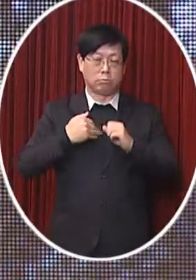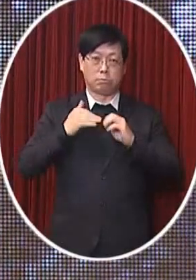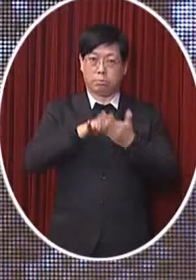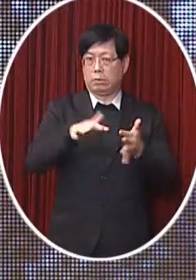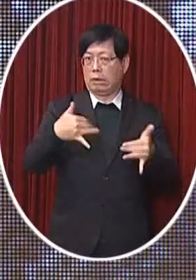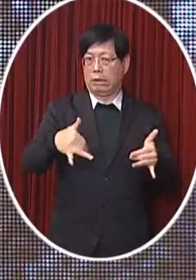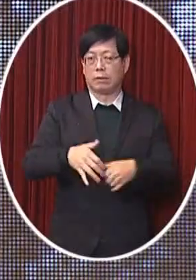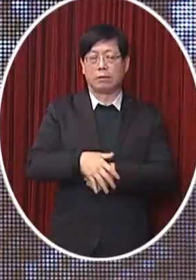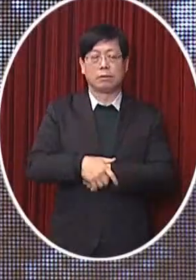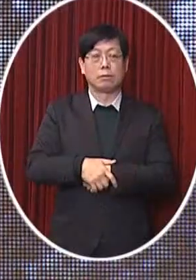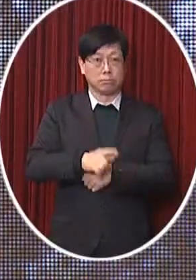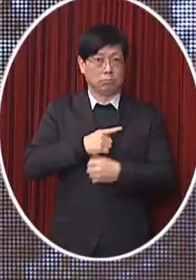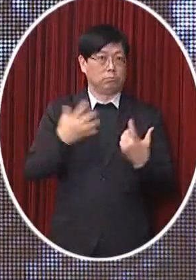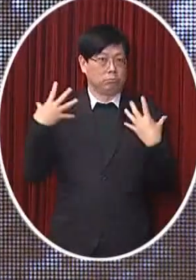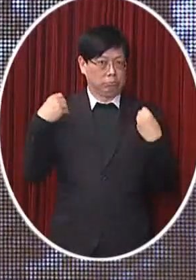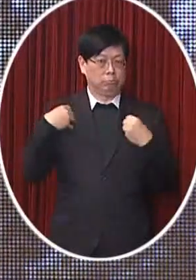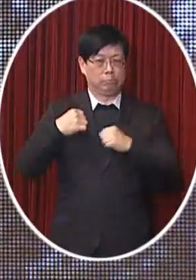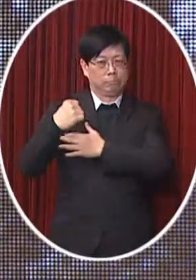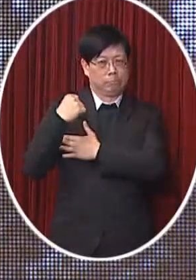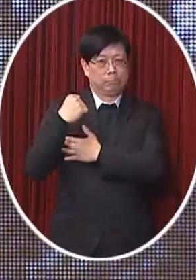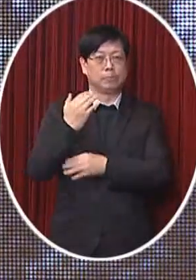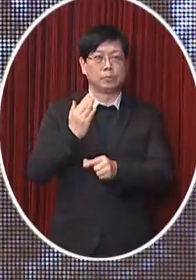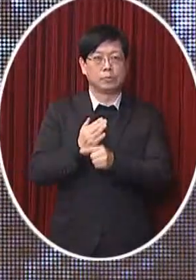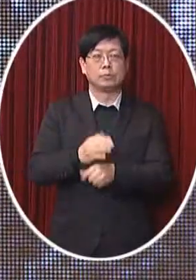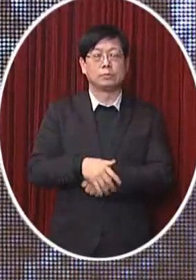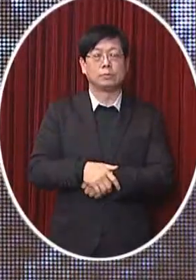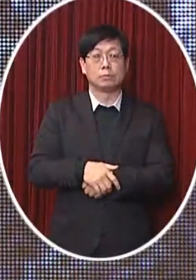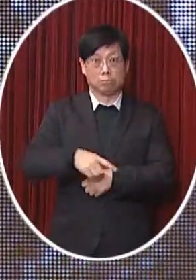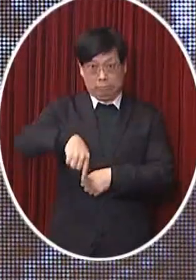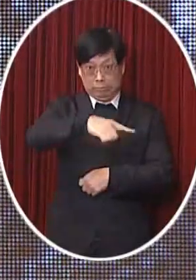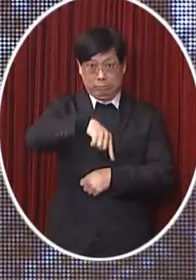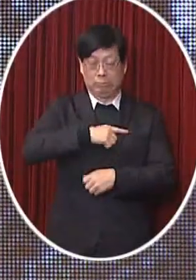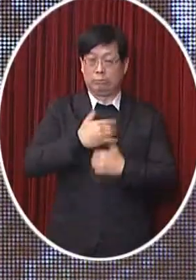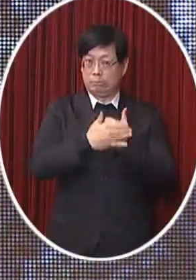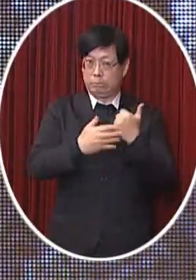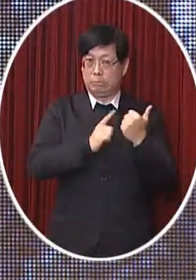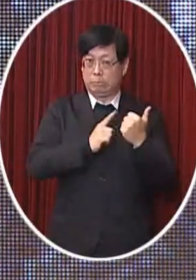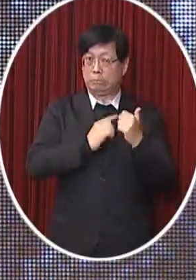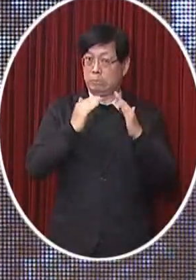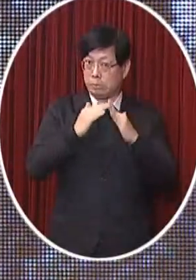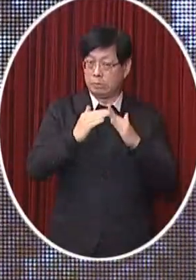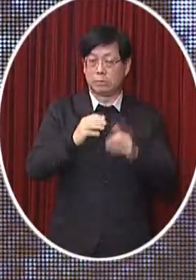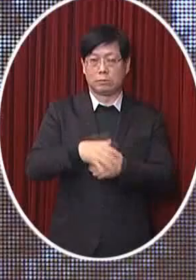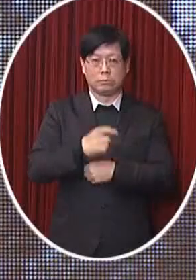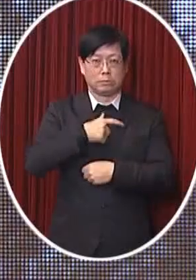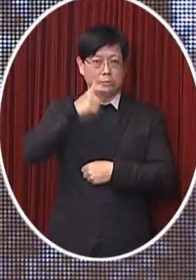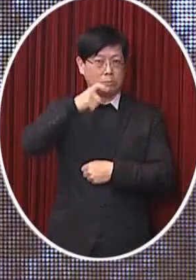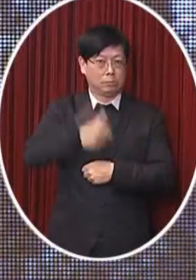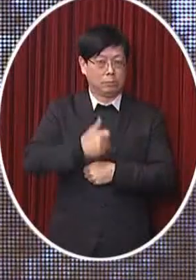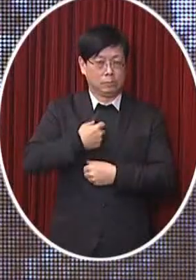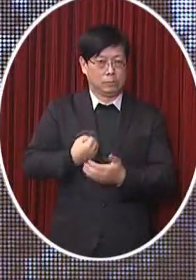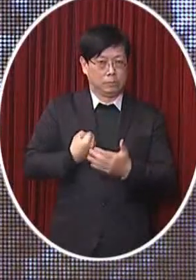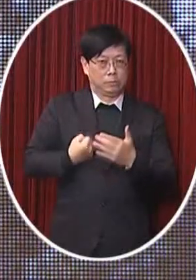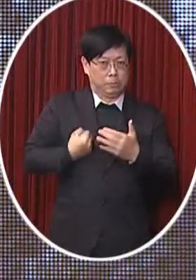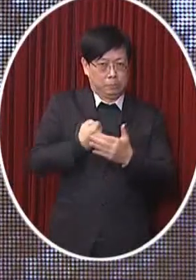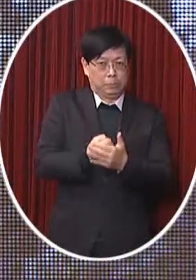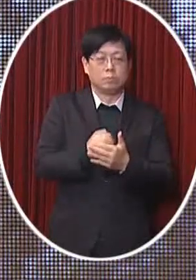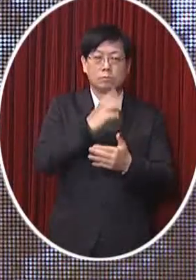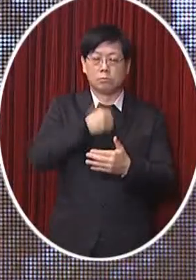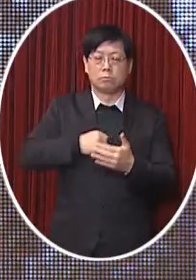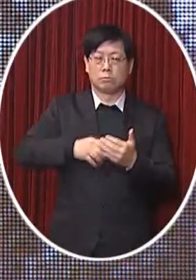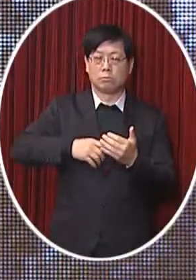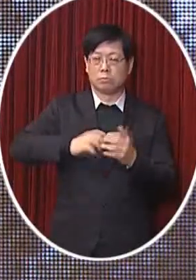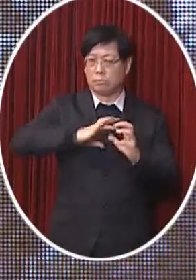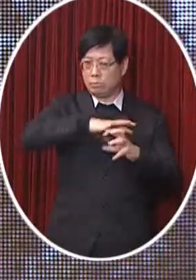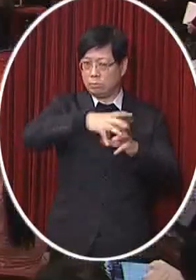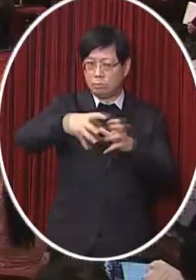下，乌克兰还在奋战，乌克兰人守护家园的坚决的意志，感动了全世